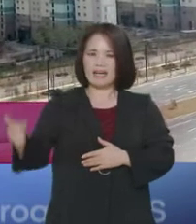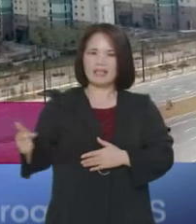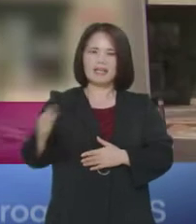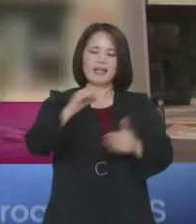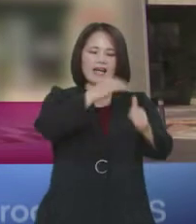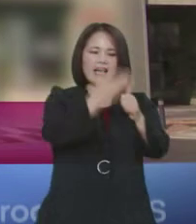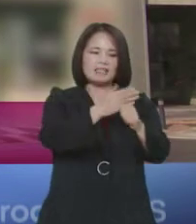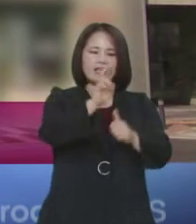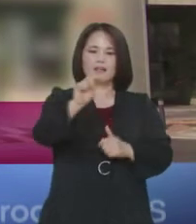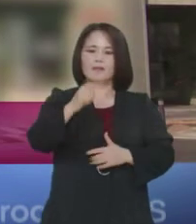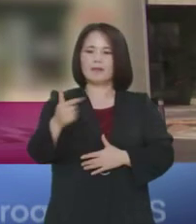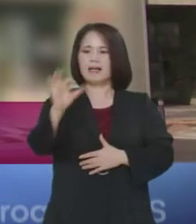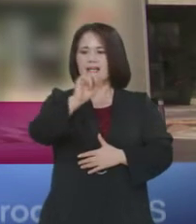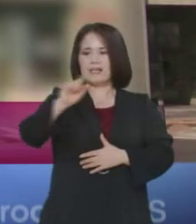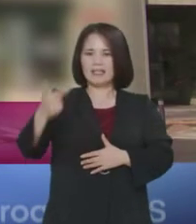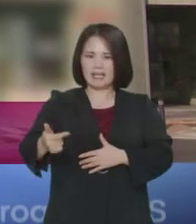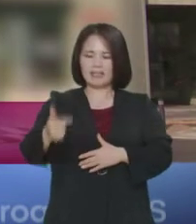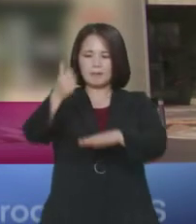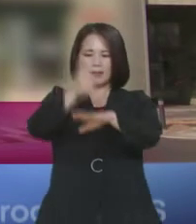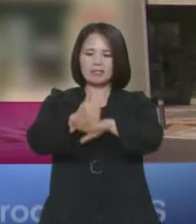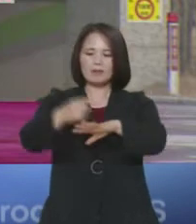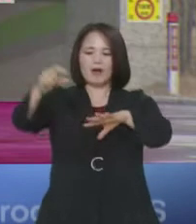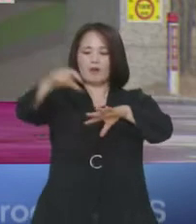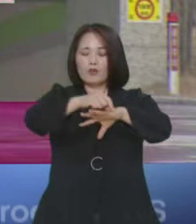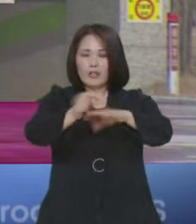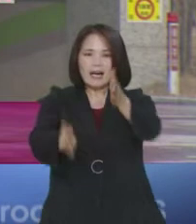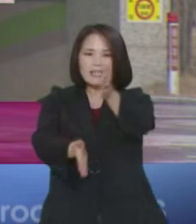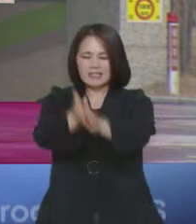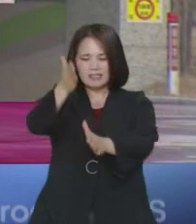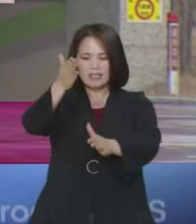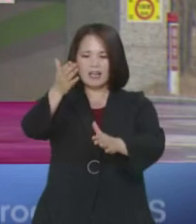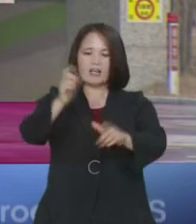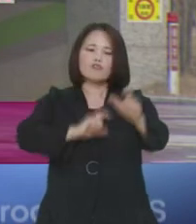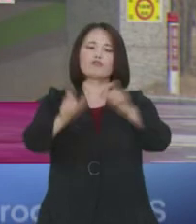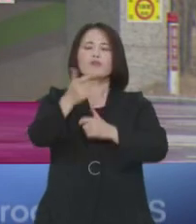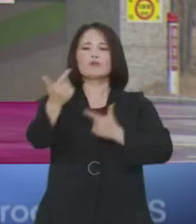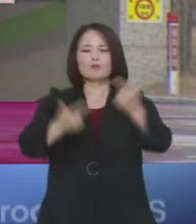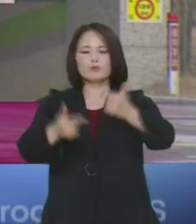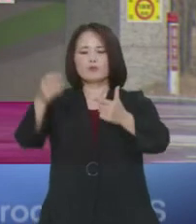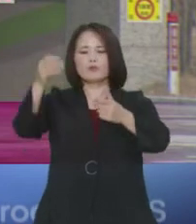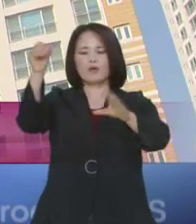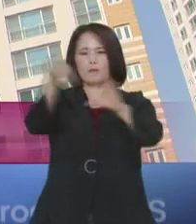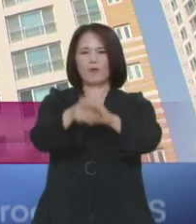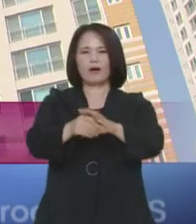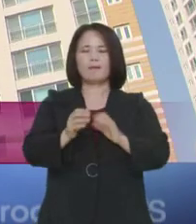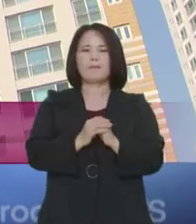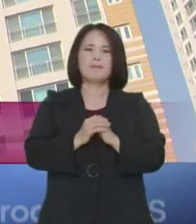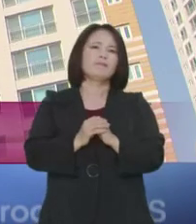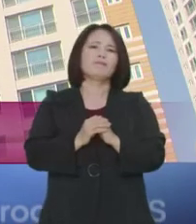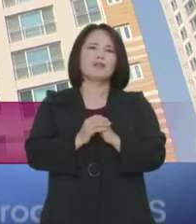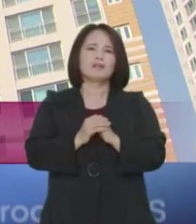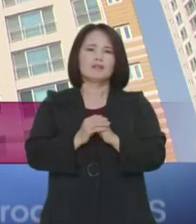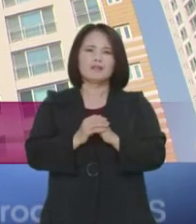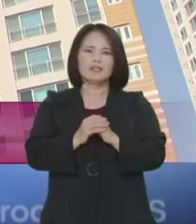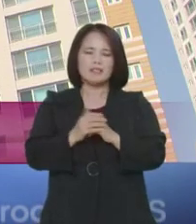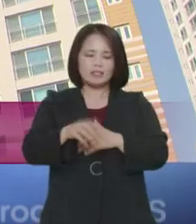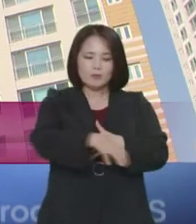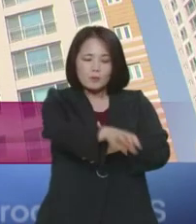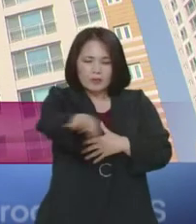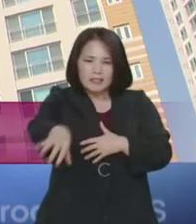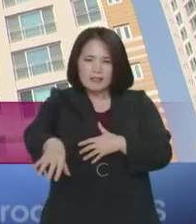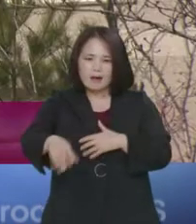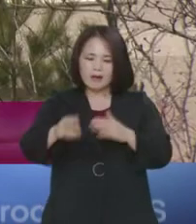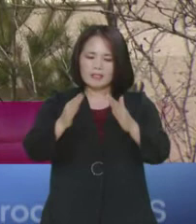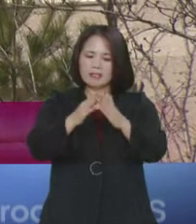의 항시 이렇게 5곳이 조정 대상 적으로 추가할 지어 지성 됐습니다 그래서 이들 지역에서 주택을 사고 팔 때는